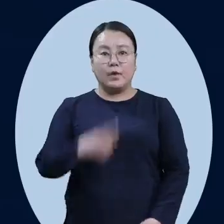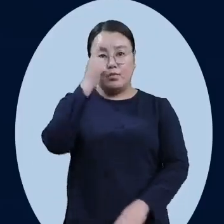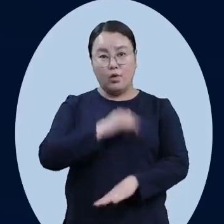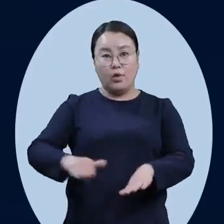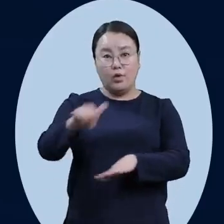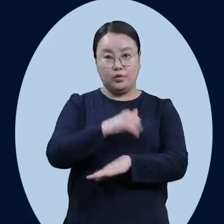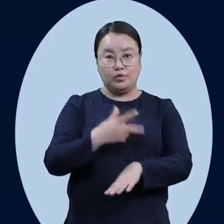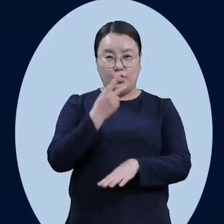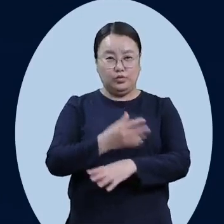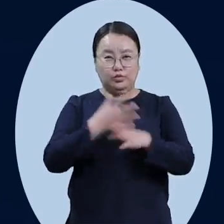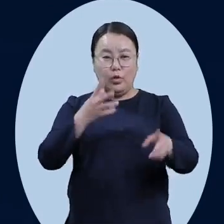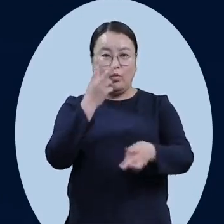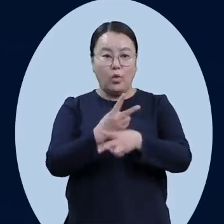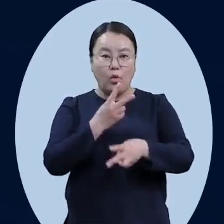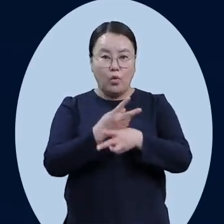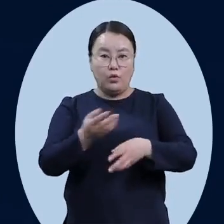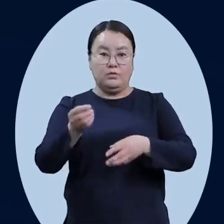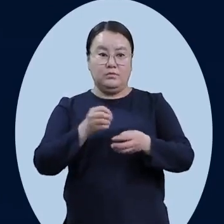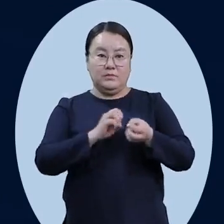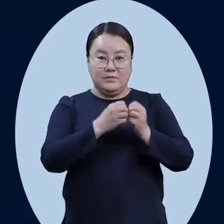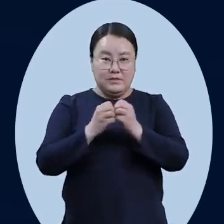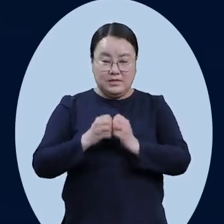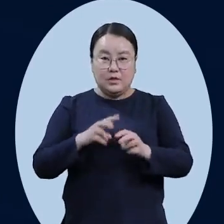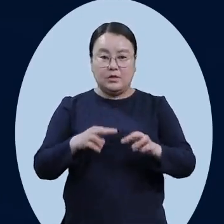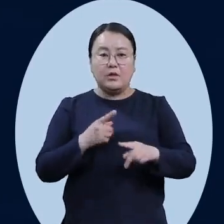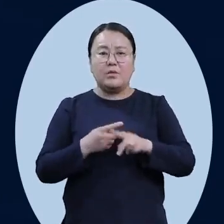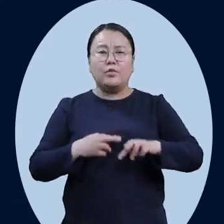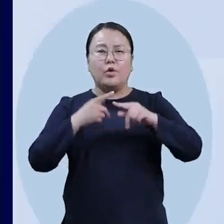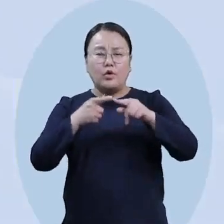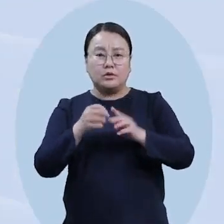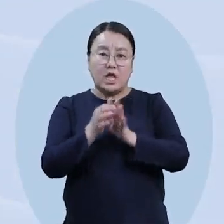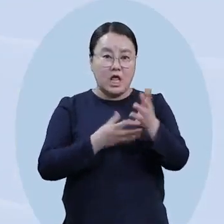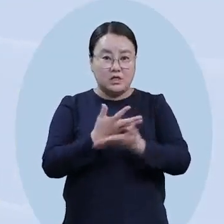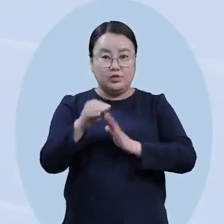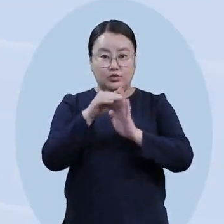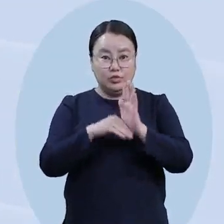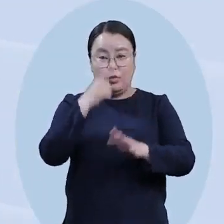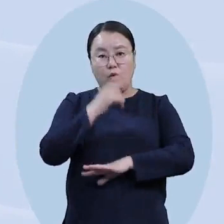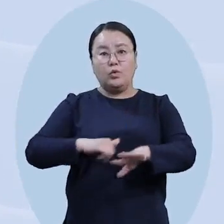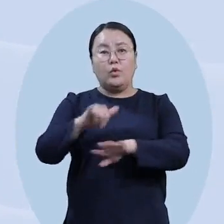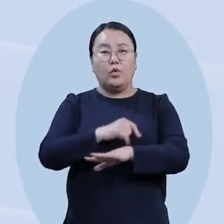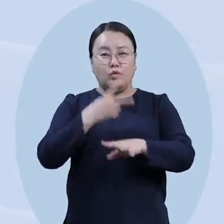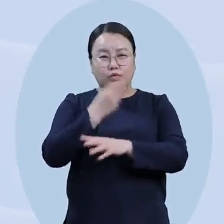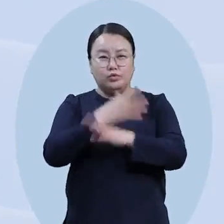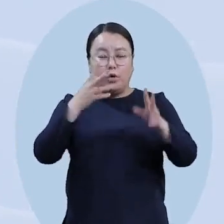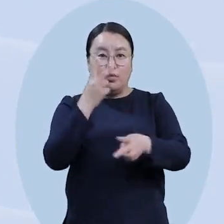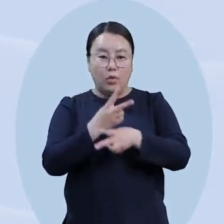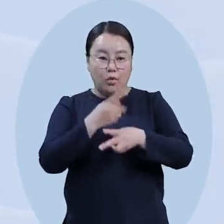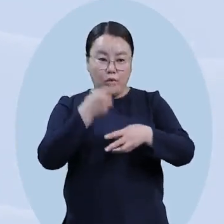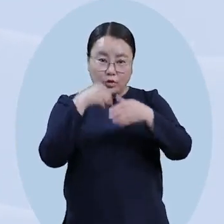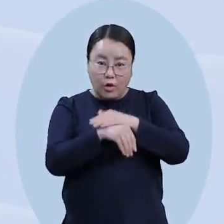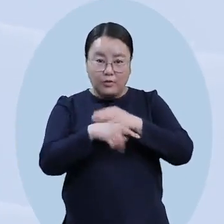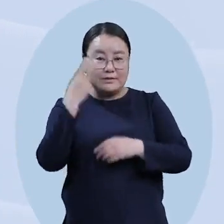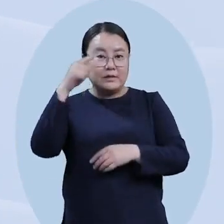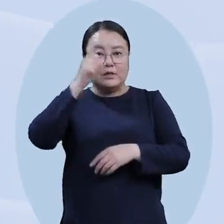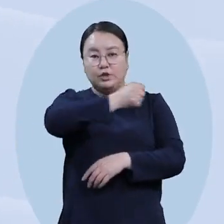Монгол улсын үндсэн хуульд оруулах нэмэлт өөрчлөлтийн төслийг хэлэлцэх журам. Монгол улсын үндсэн хуульд нэмэлт өөрчлөлт оруулах